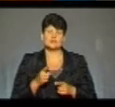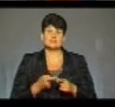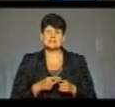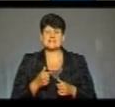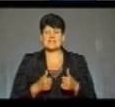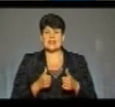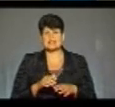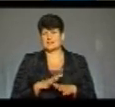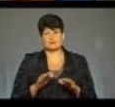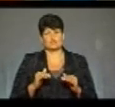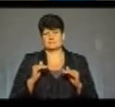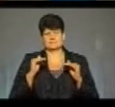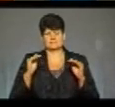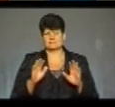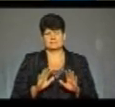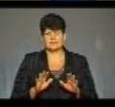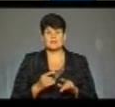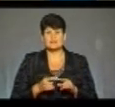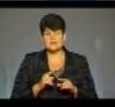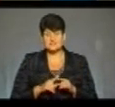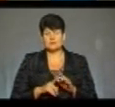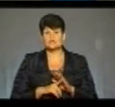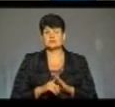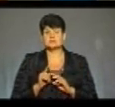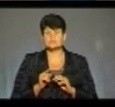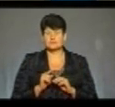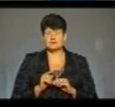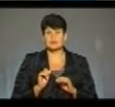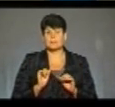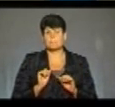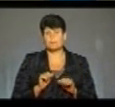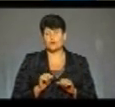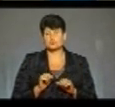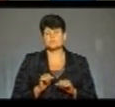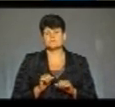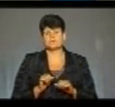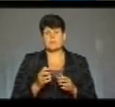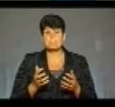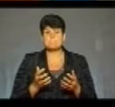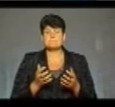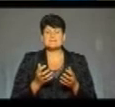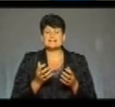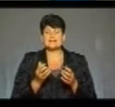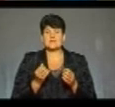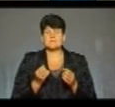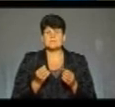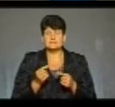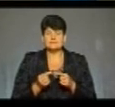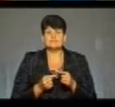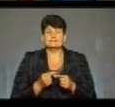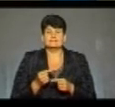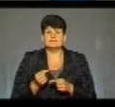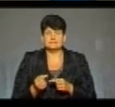не буде зростати, а відповідно це стартовий, який може, скажімо, підтримуватись, пролонгуватись,